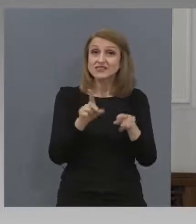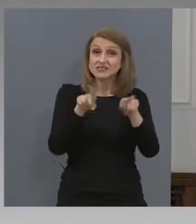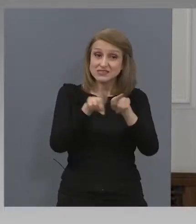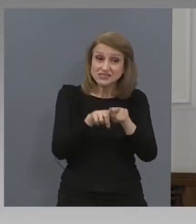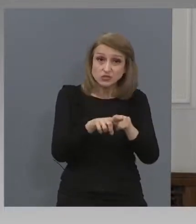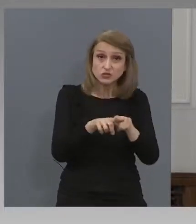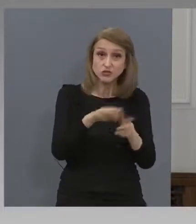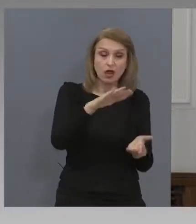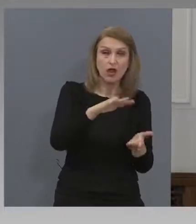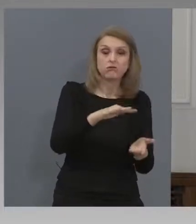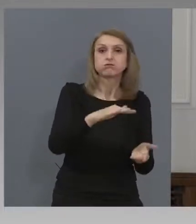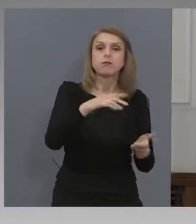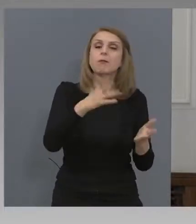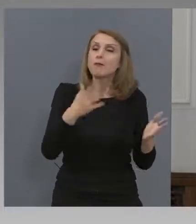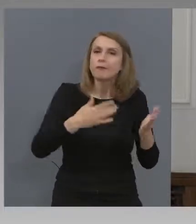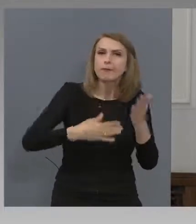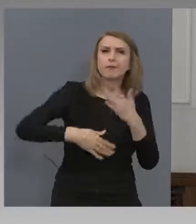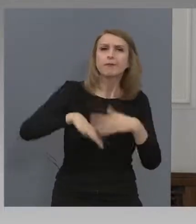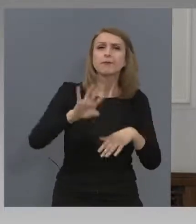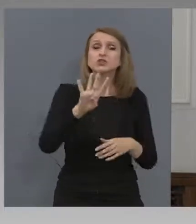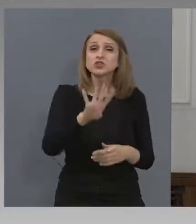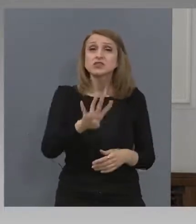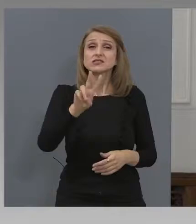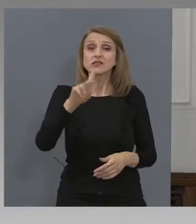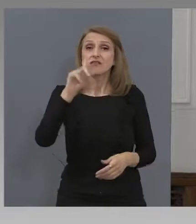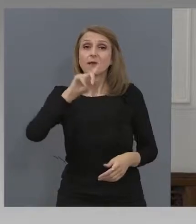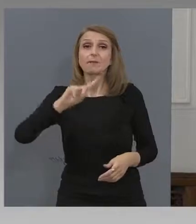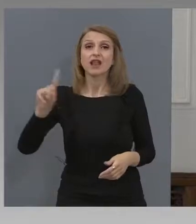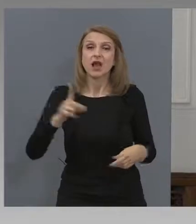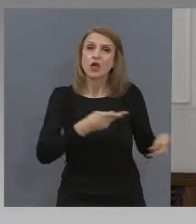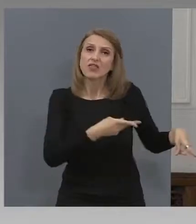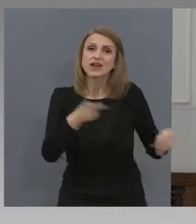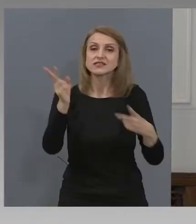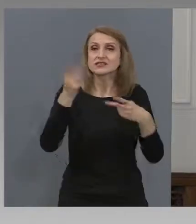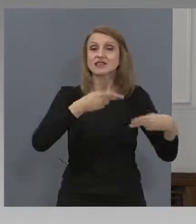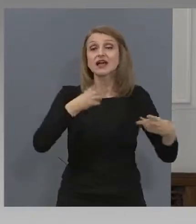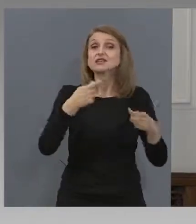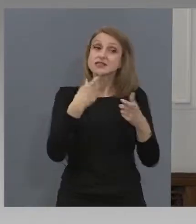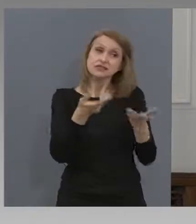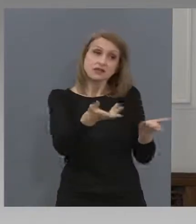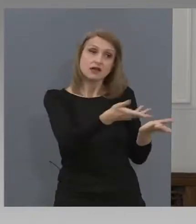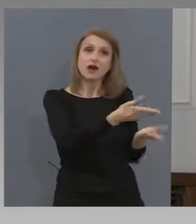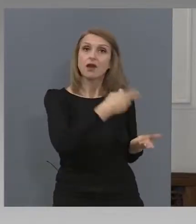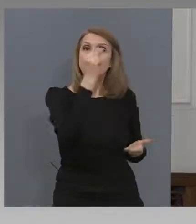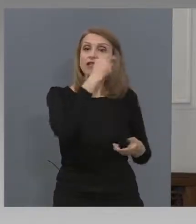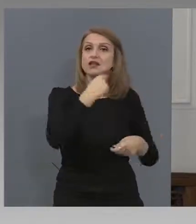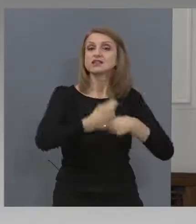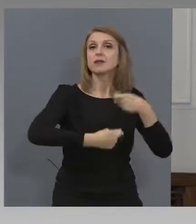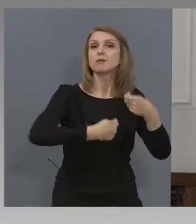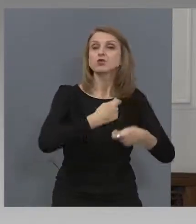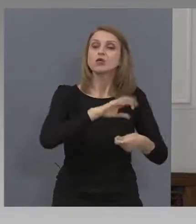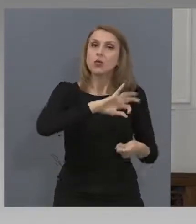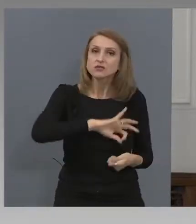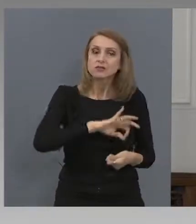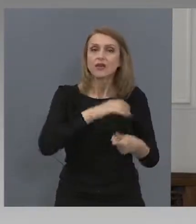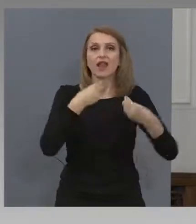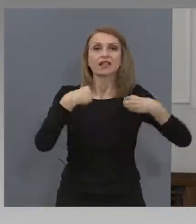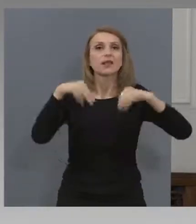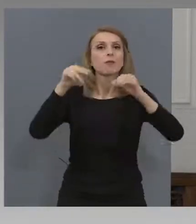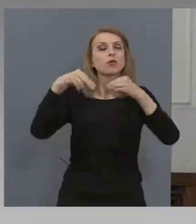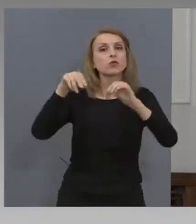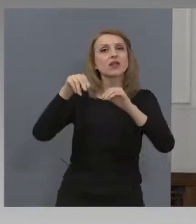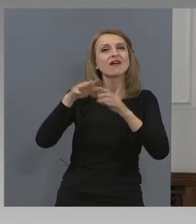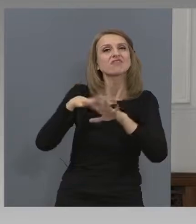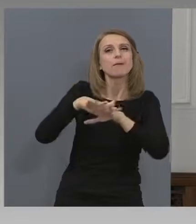същия този обем е нараснал на 42 милиона лева за българските производители, които са успяли да продават в мрежата на Lidl